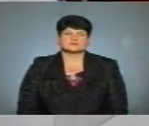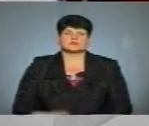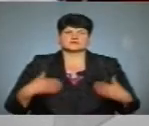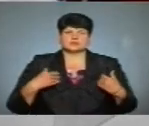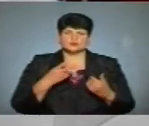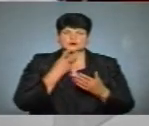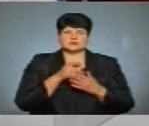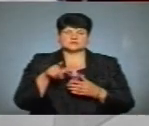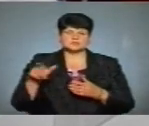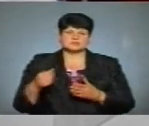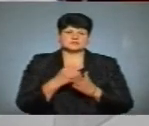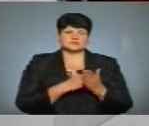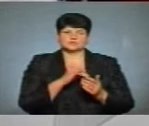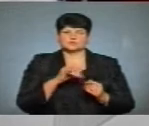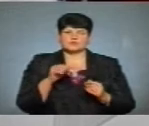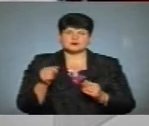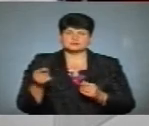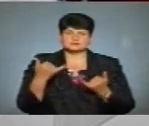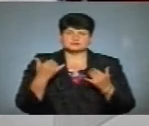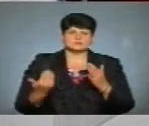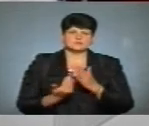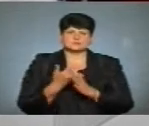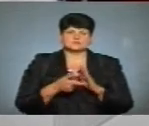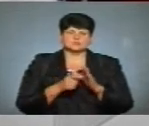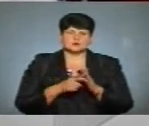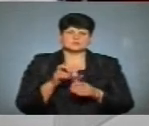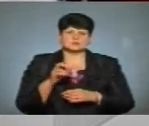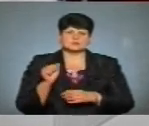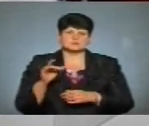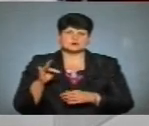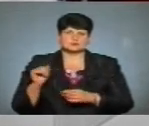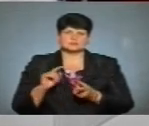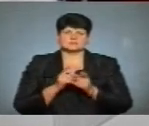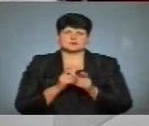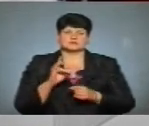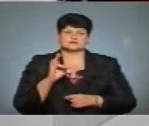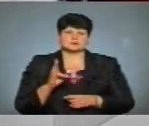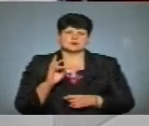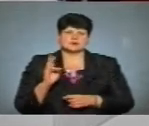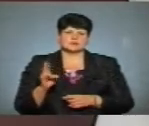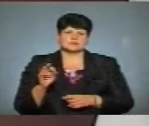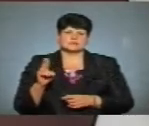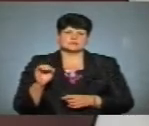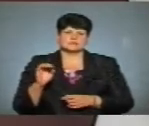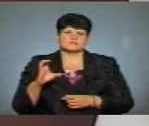Вітаю глядачів телеканалу ЮА Тернопіль. В ефірі новини. У студії Богдана Сарабун, сурдопереклад Надія Коцовська.